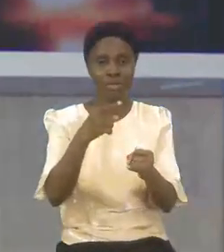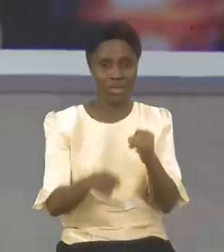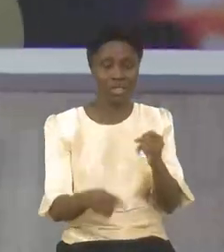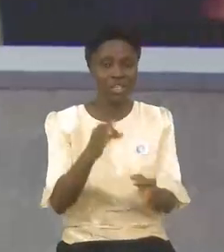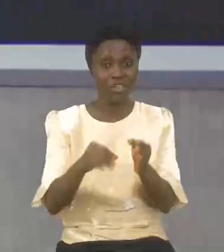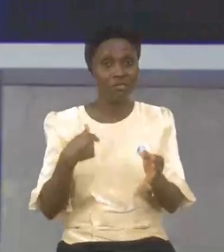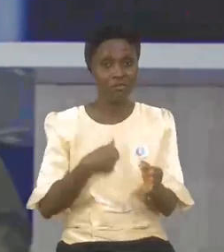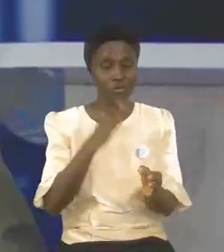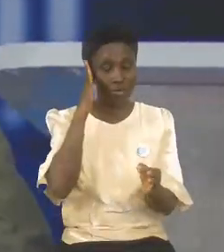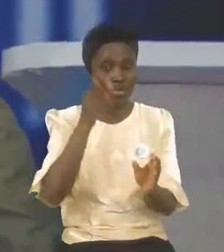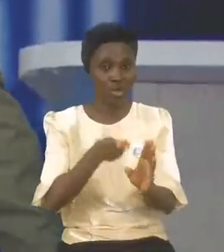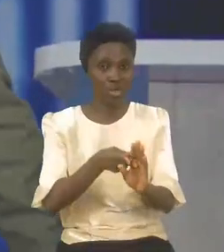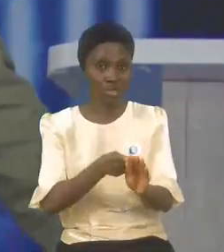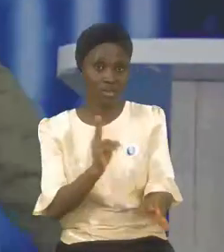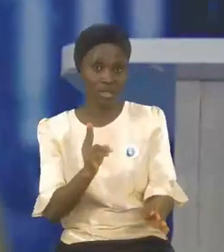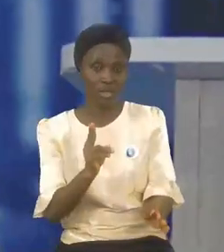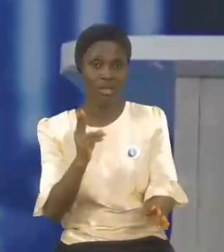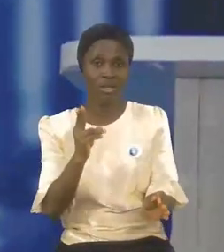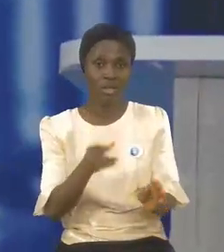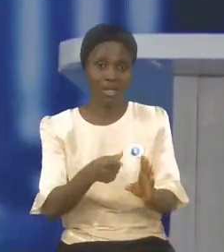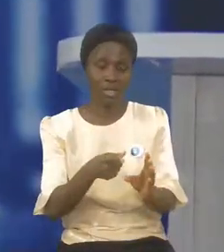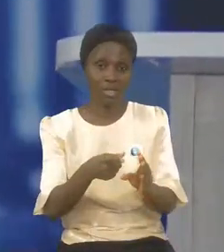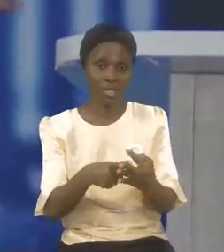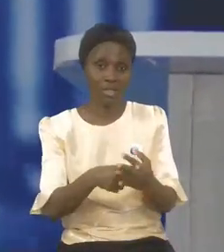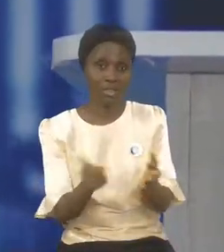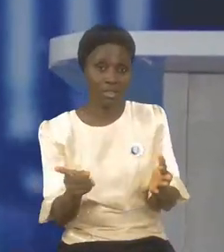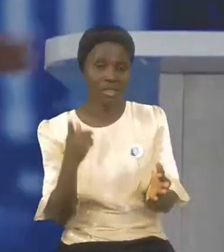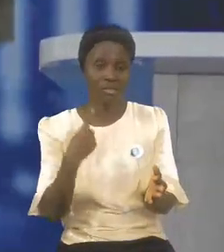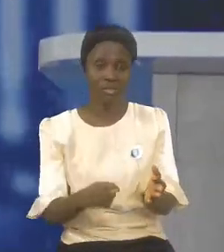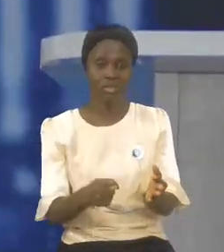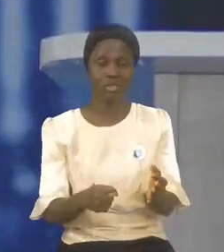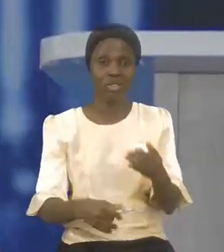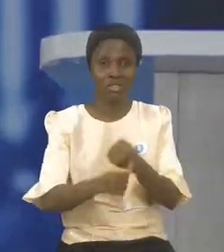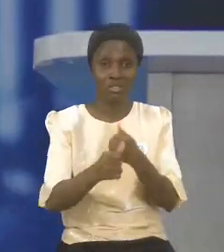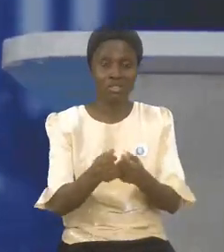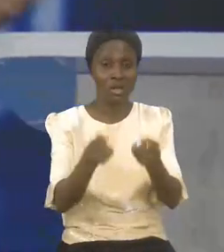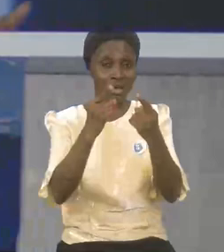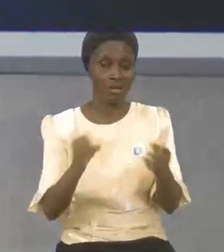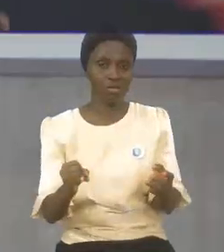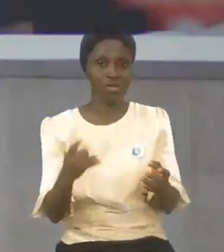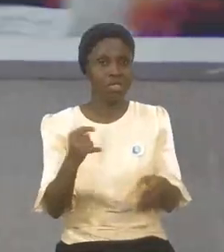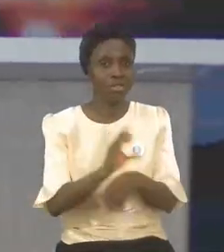compréhension qu'on doit avoir, qu'on doit persévérer jusqu'à la fin, si on doit échapper